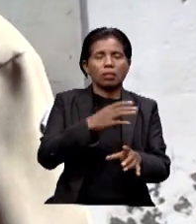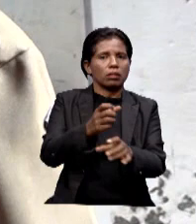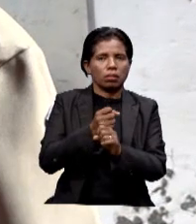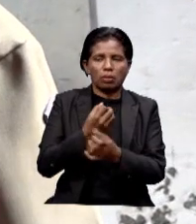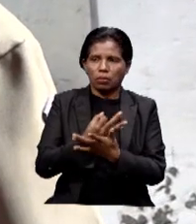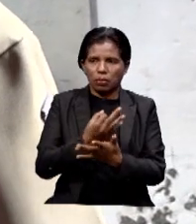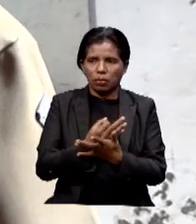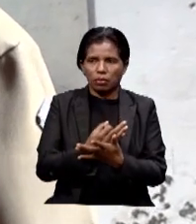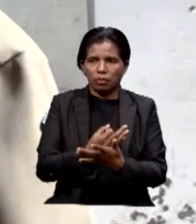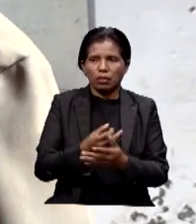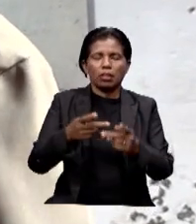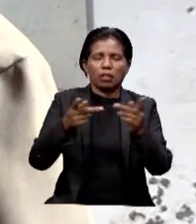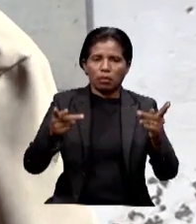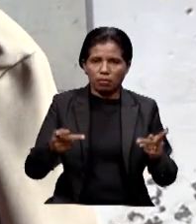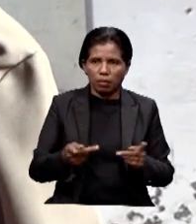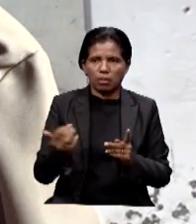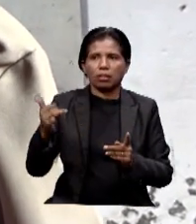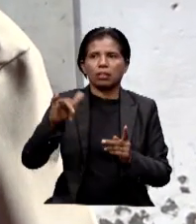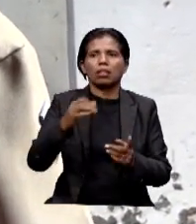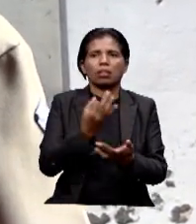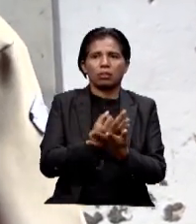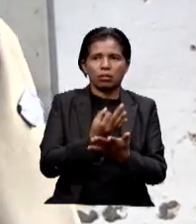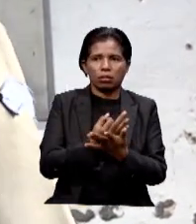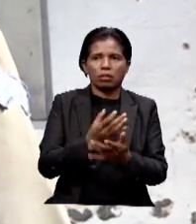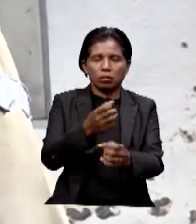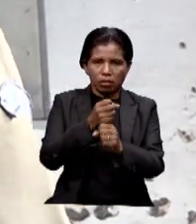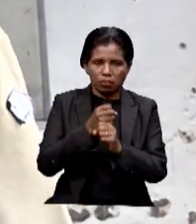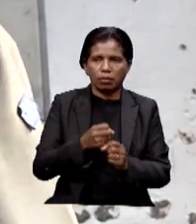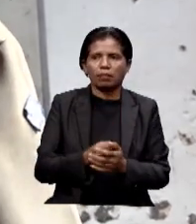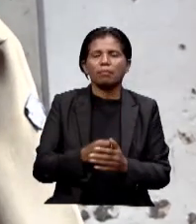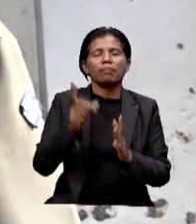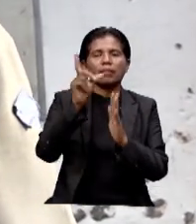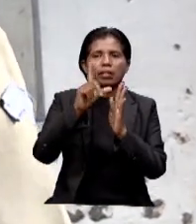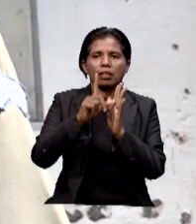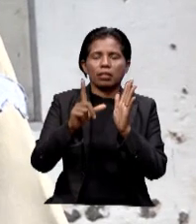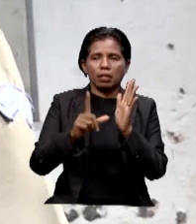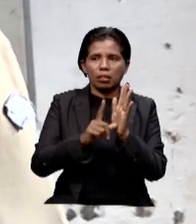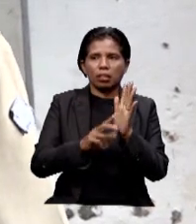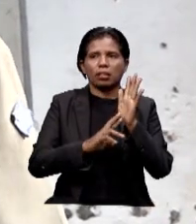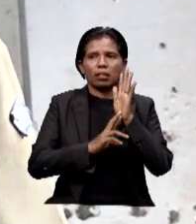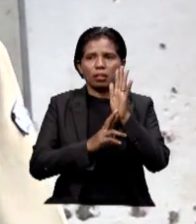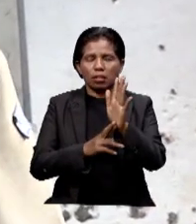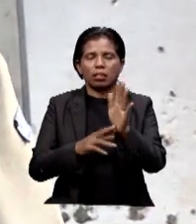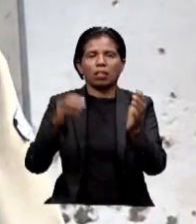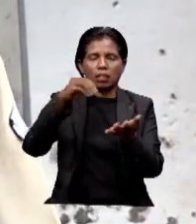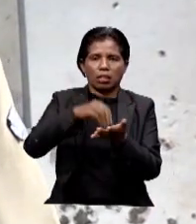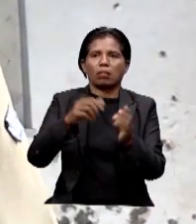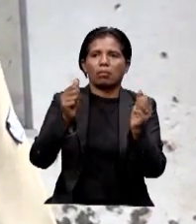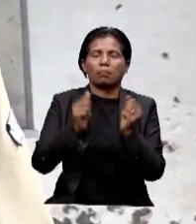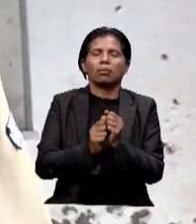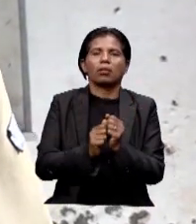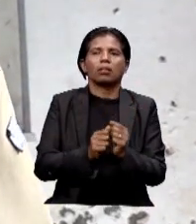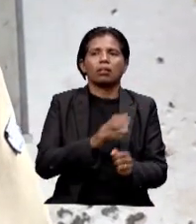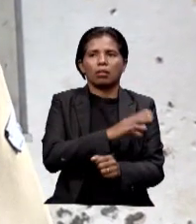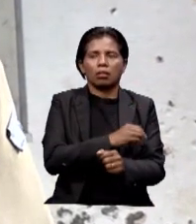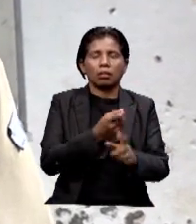ne momento halo ya fatin pagamento, sir simu kedas. Agora lista ida be reclamação ne ami anexa ho ida lista mai elektronika